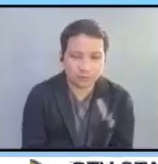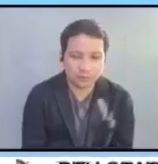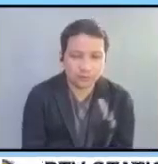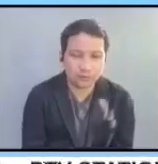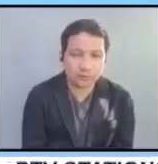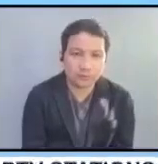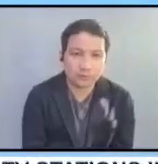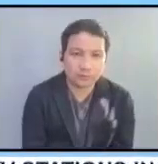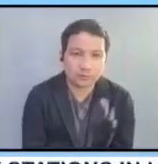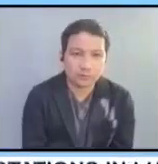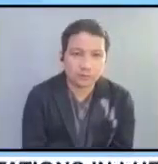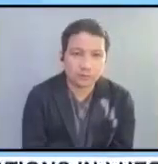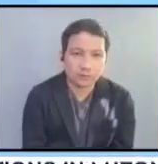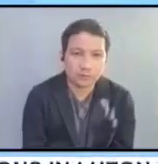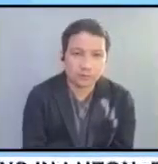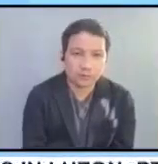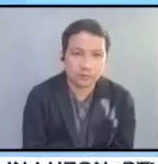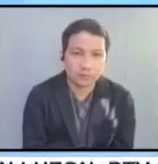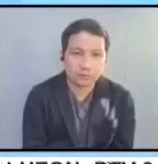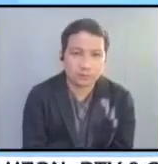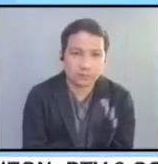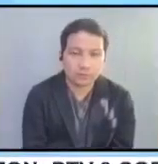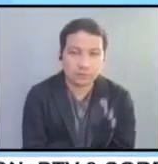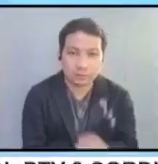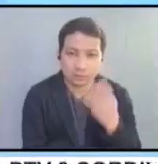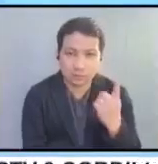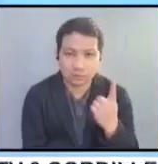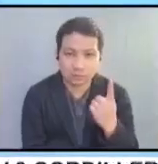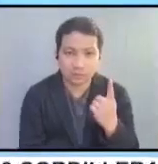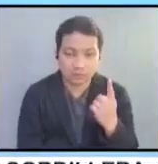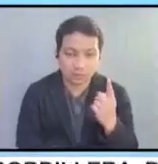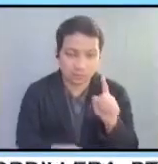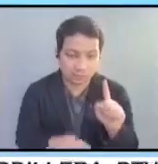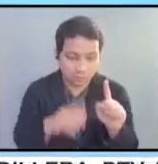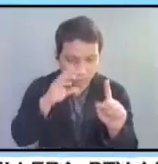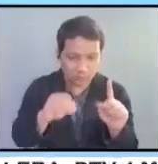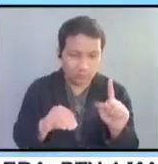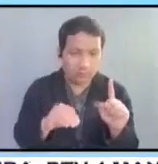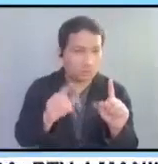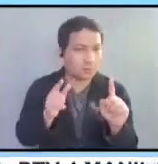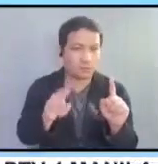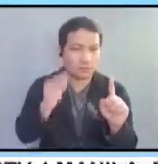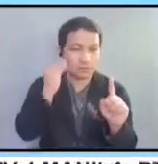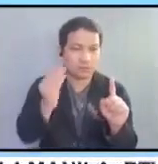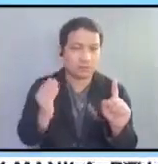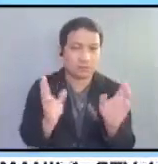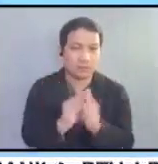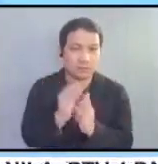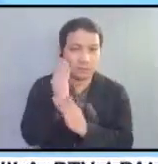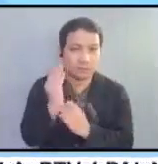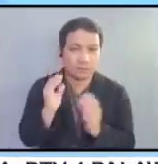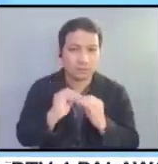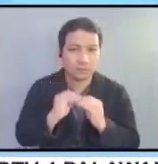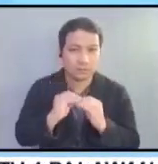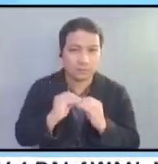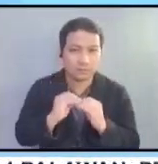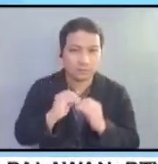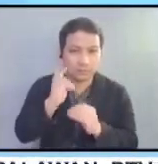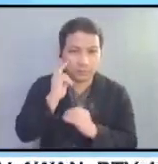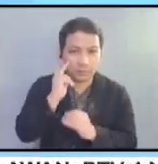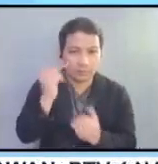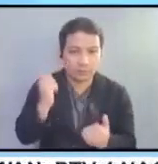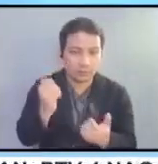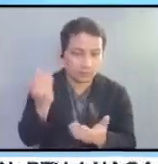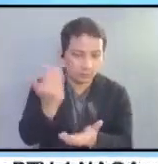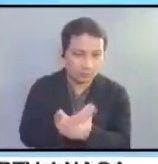Isang lalaki patay habang mahigit 20 pamilya ang nawalan ng tahanan ito'y matapos ang sunog na sumiklab sa